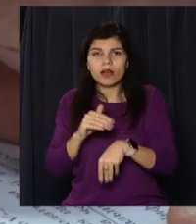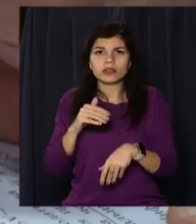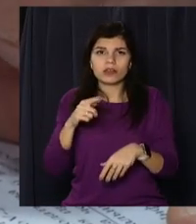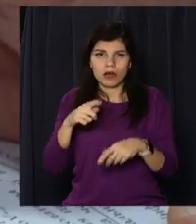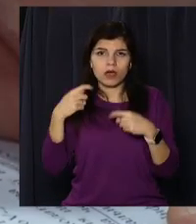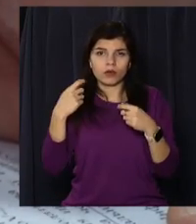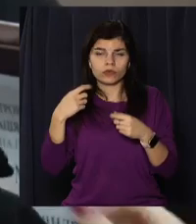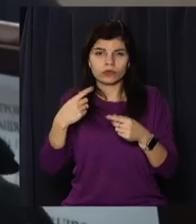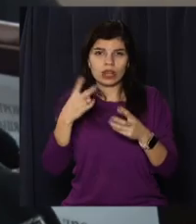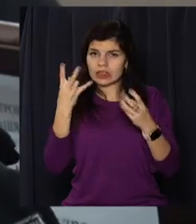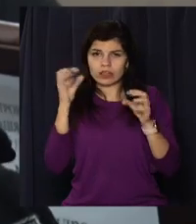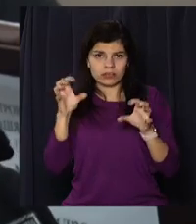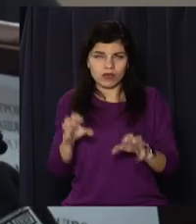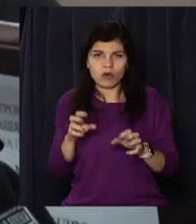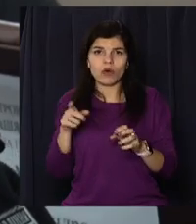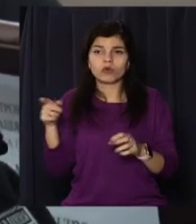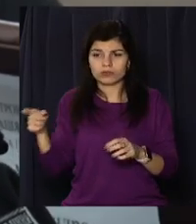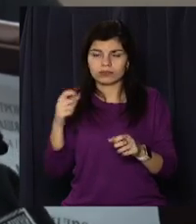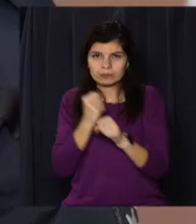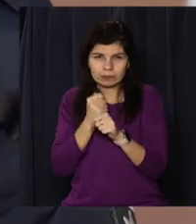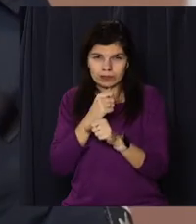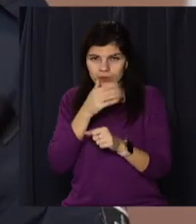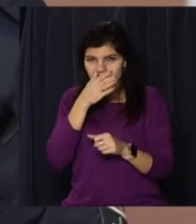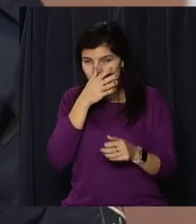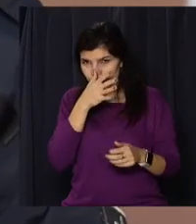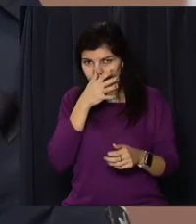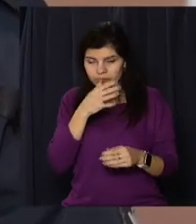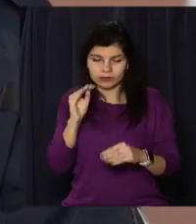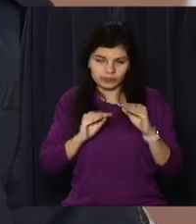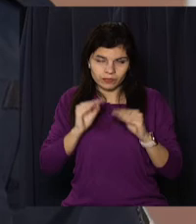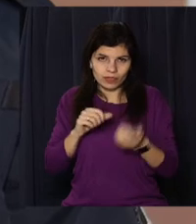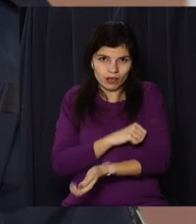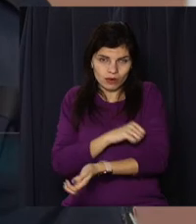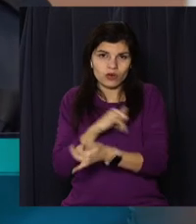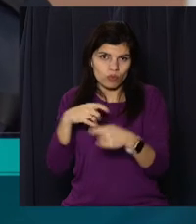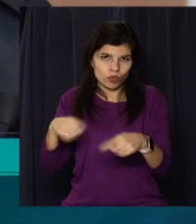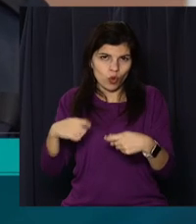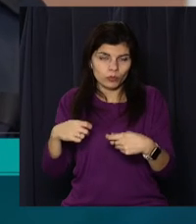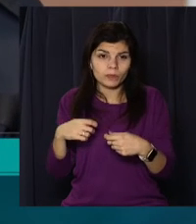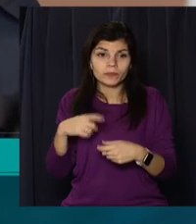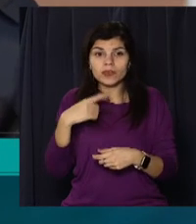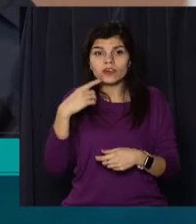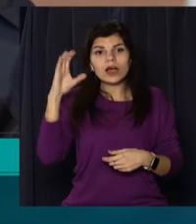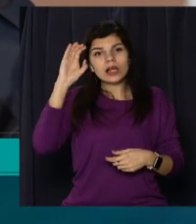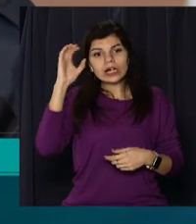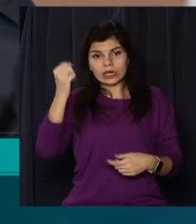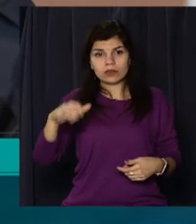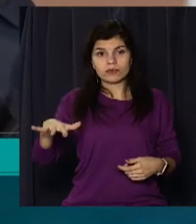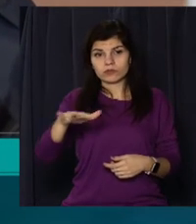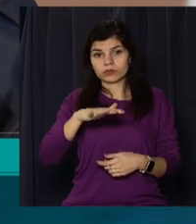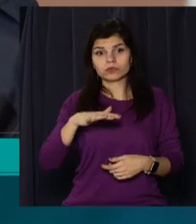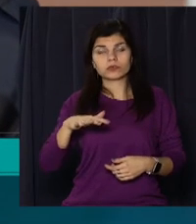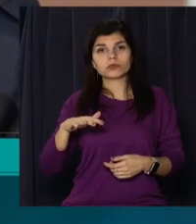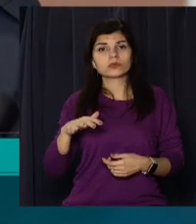незаконного виготовлення, поширення та збуту наркотичних речовин. Щодо того, чи є саме Криворізький район в цій